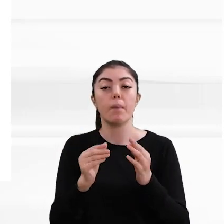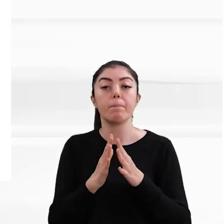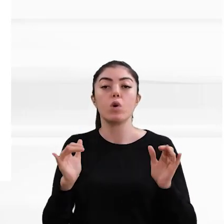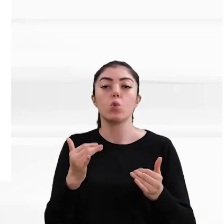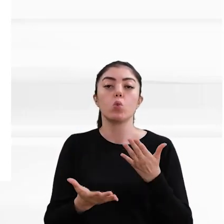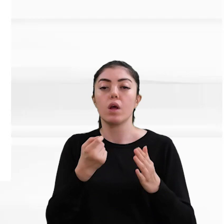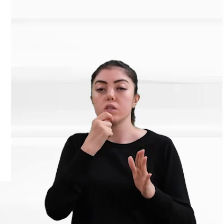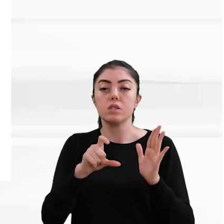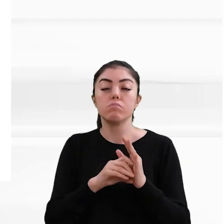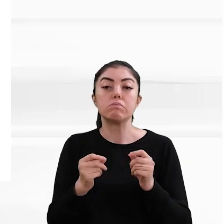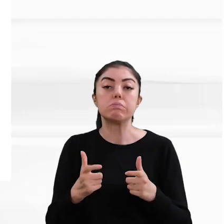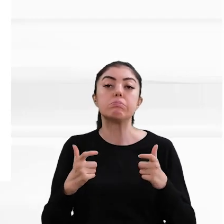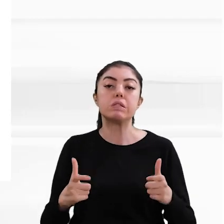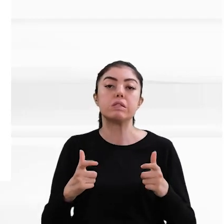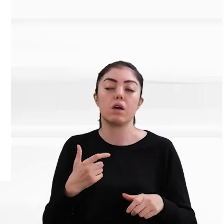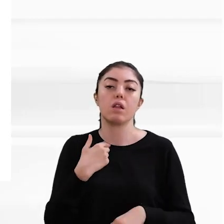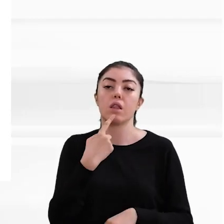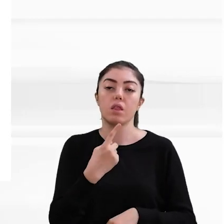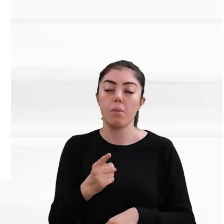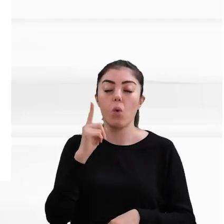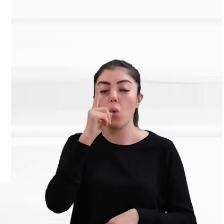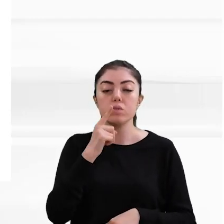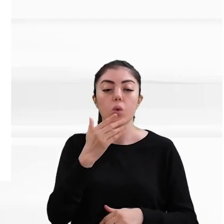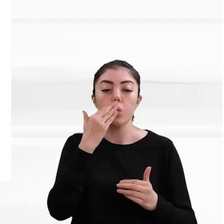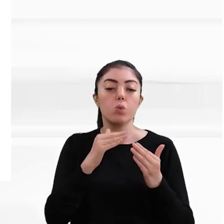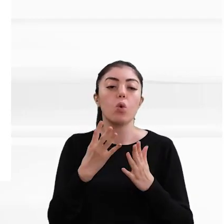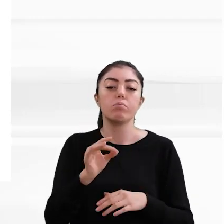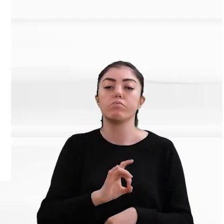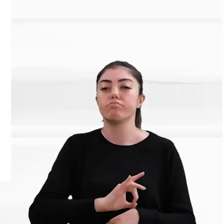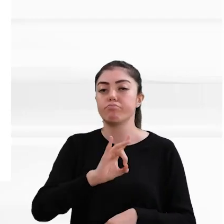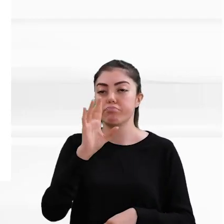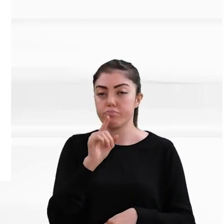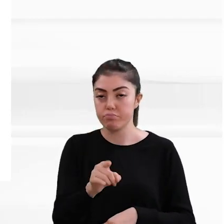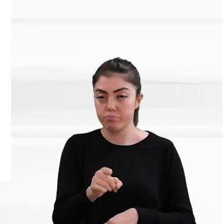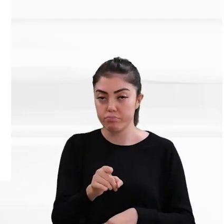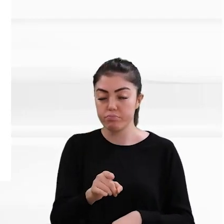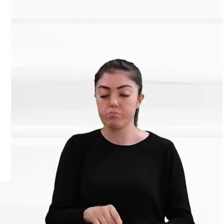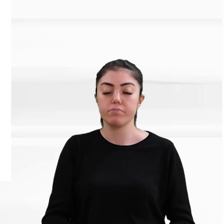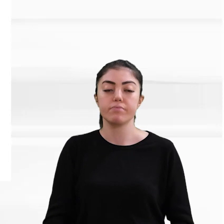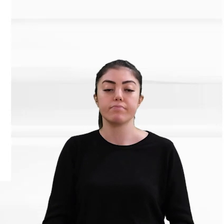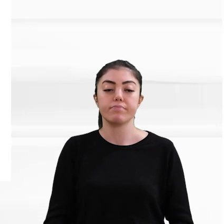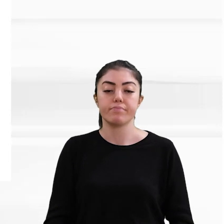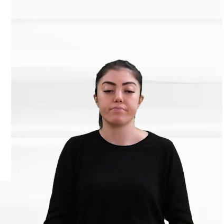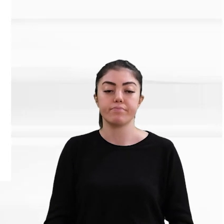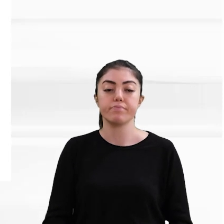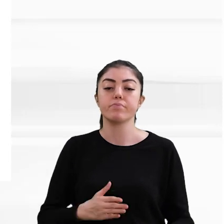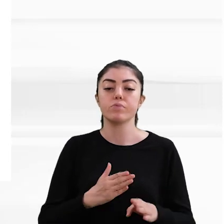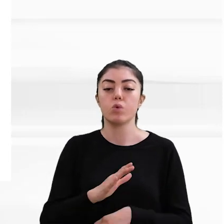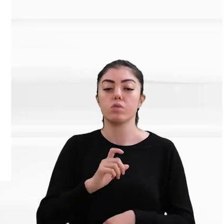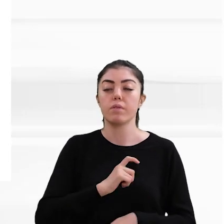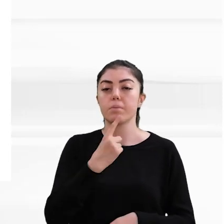hafif çekirdeğin birleşerek daha büyük kütleli bir çekirdek oluşturması olayıdır. Burada lazer ışınlarının elde edilmesinde füzyon